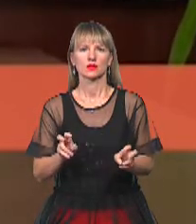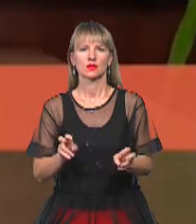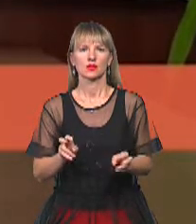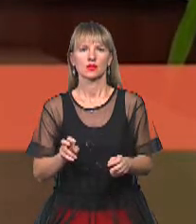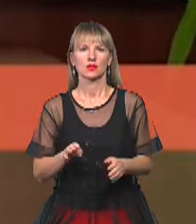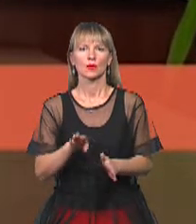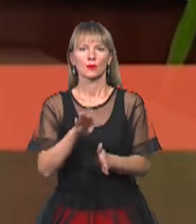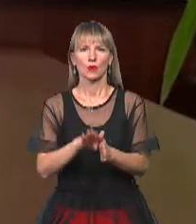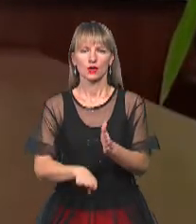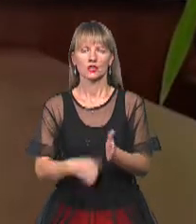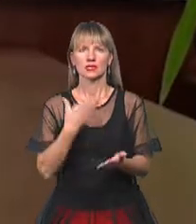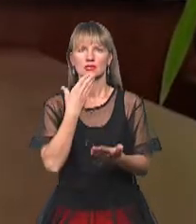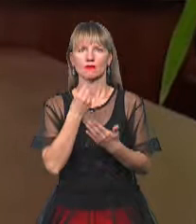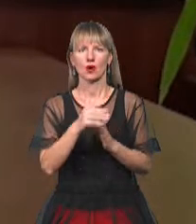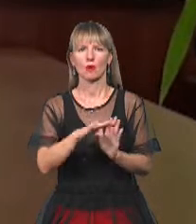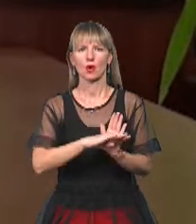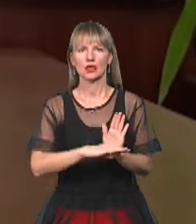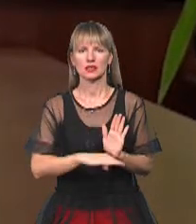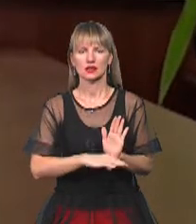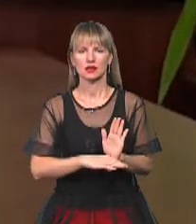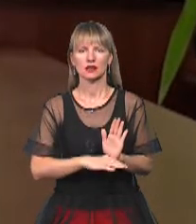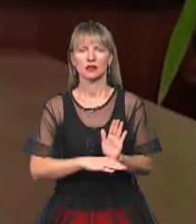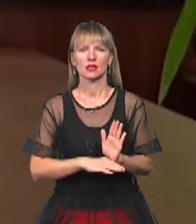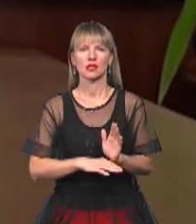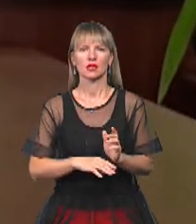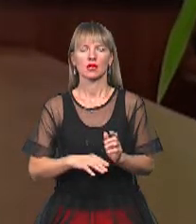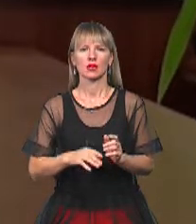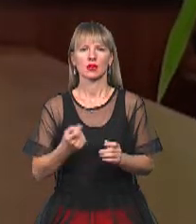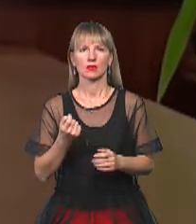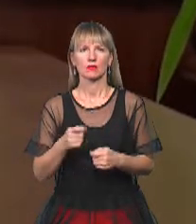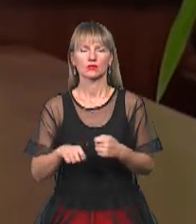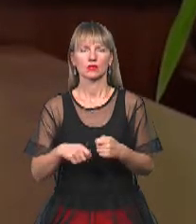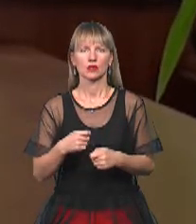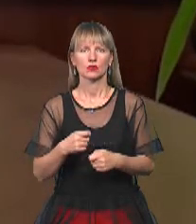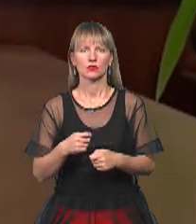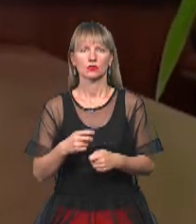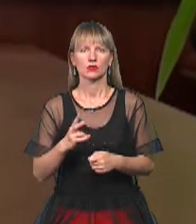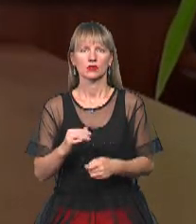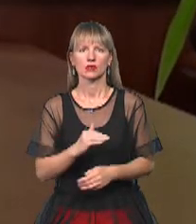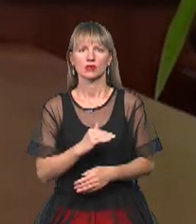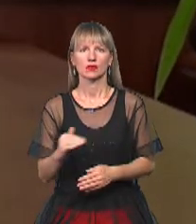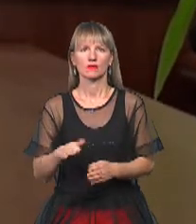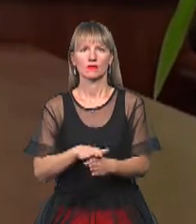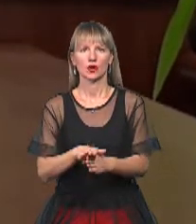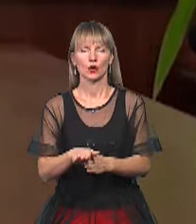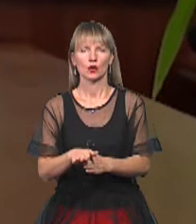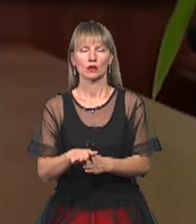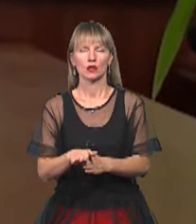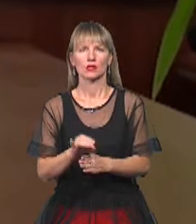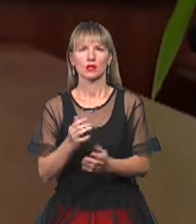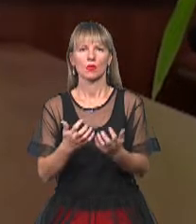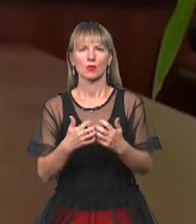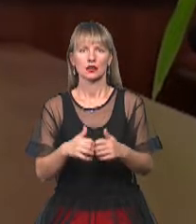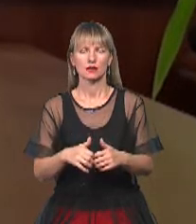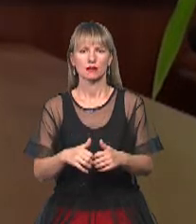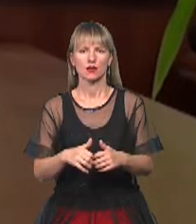погіршили свої показники. Мрія залишилась на рівні попереднього періоду, на рівні липня по виконанні опрацювання звернень.